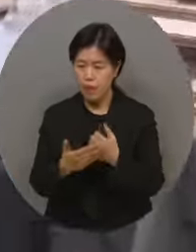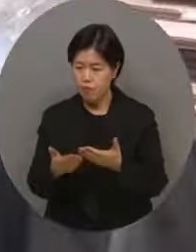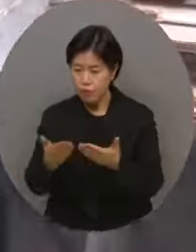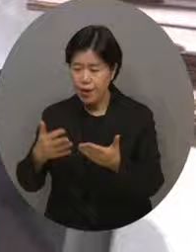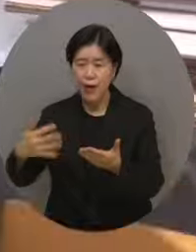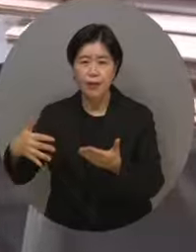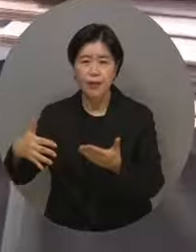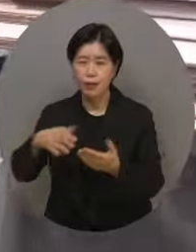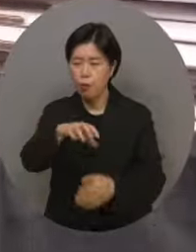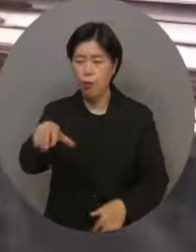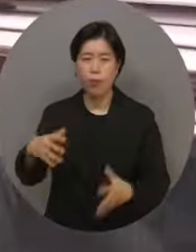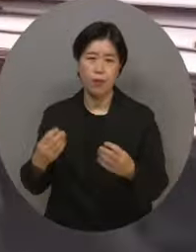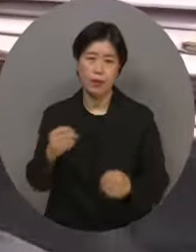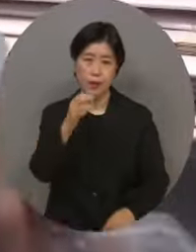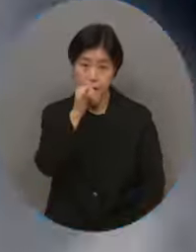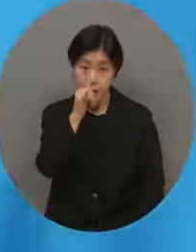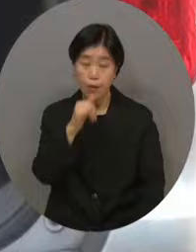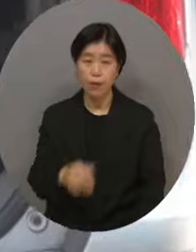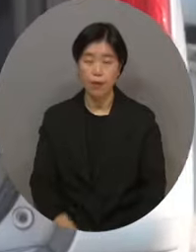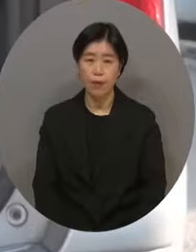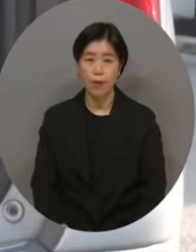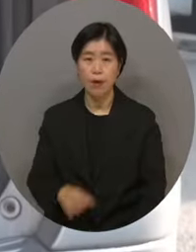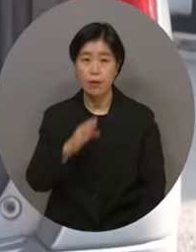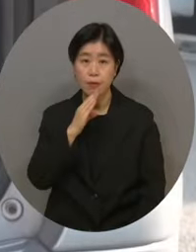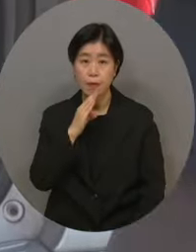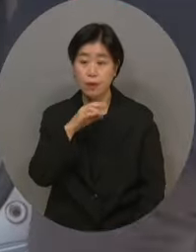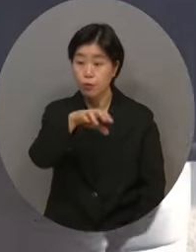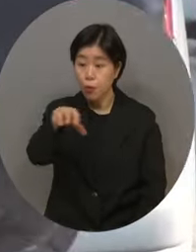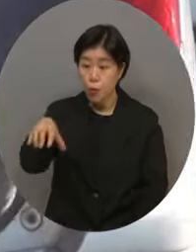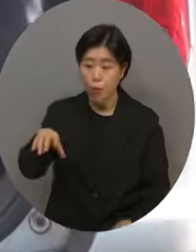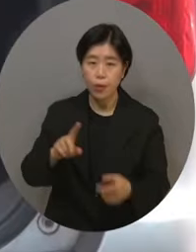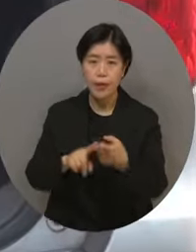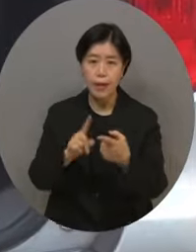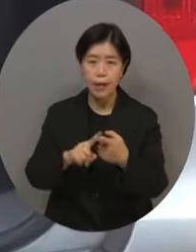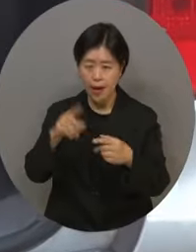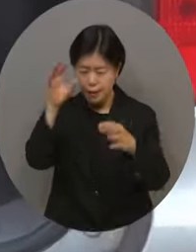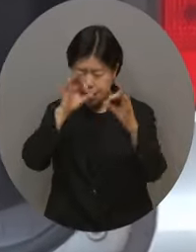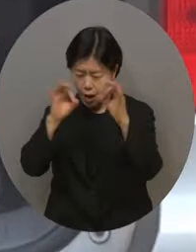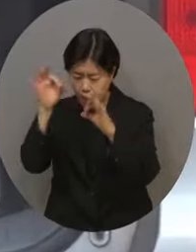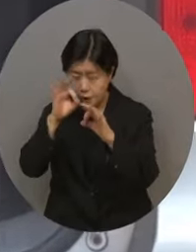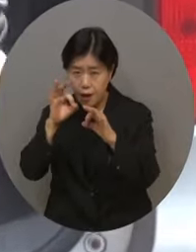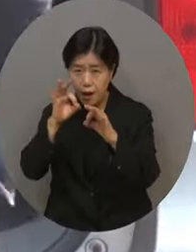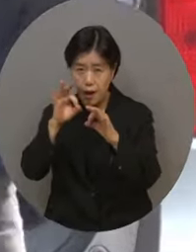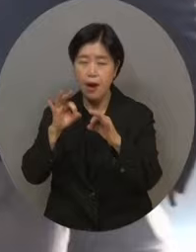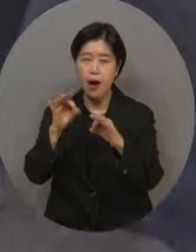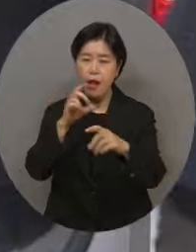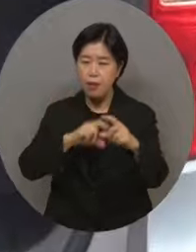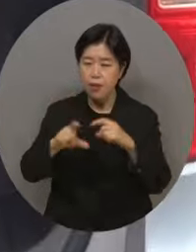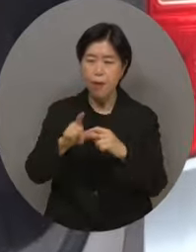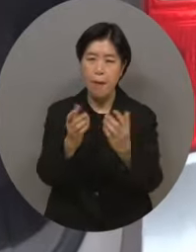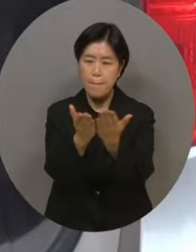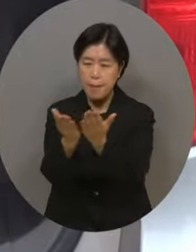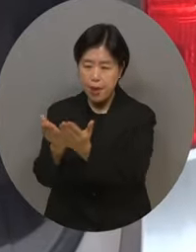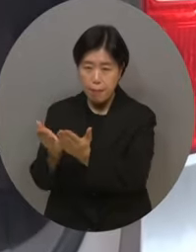회원들이 사각지대를 찾는 노력이 한 가정이라도 더 따뜻한 복지